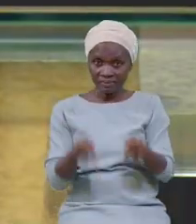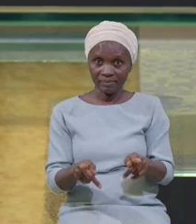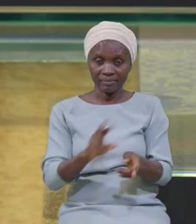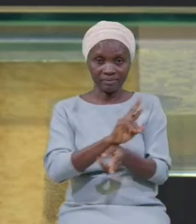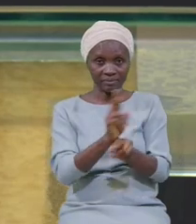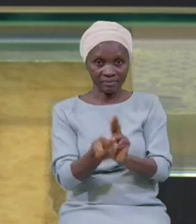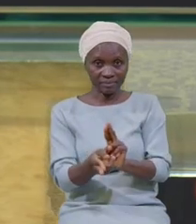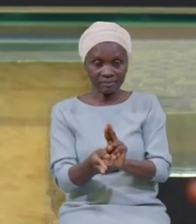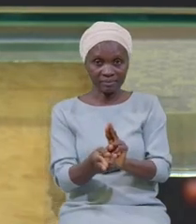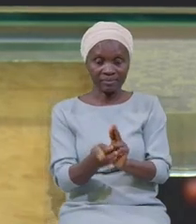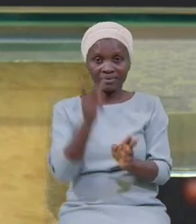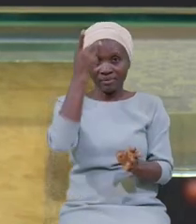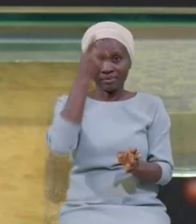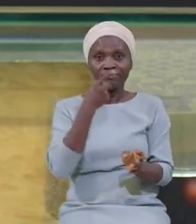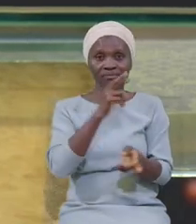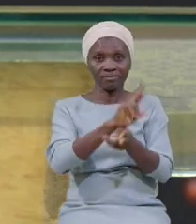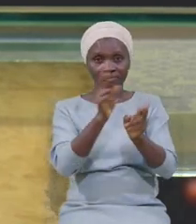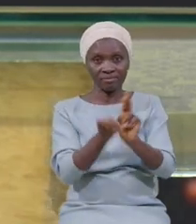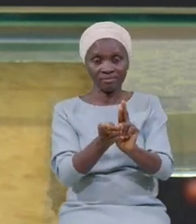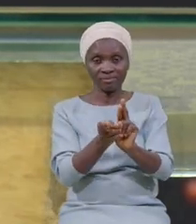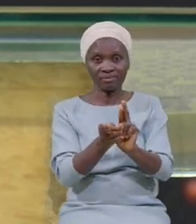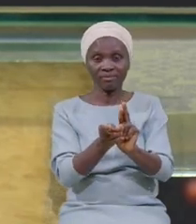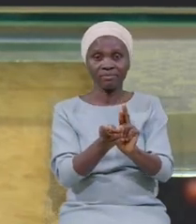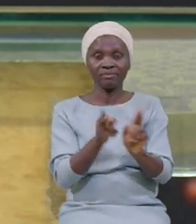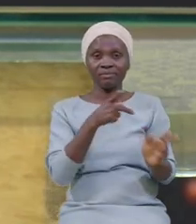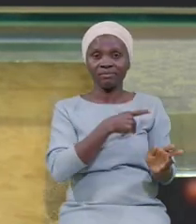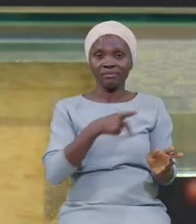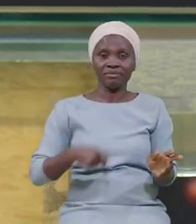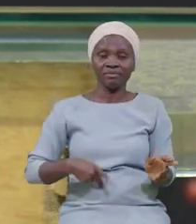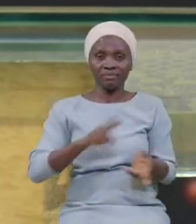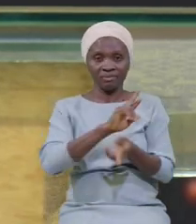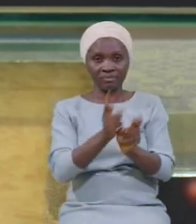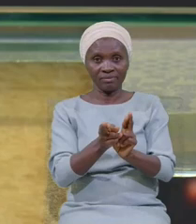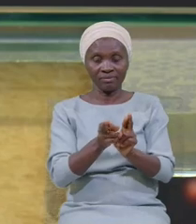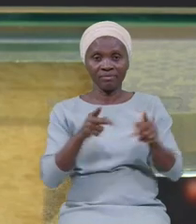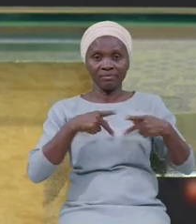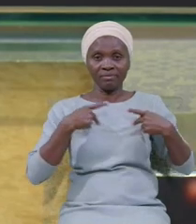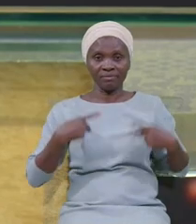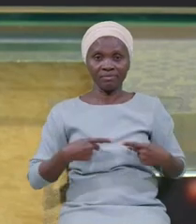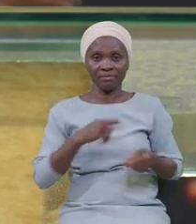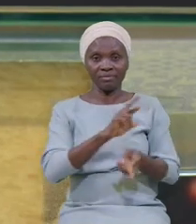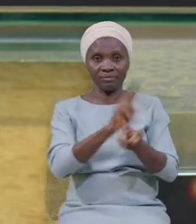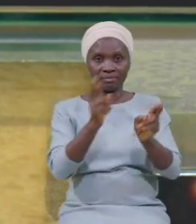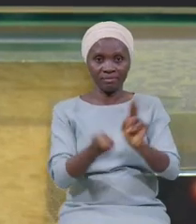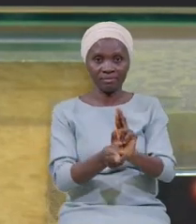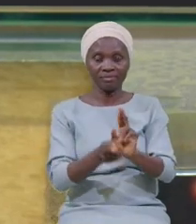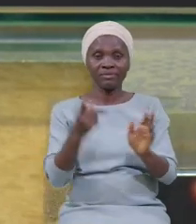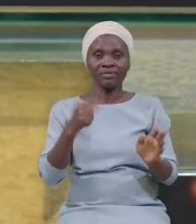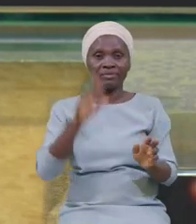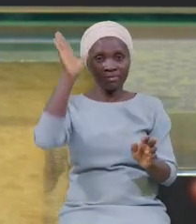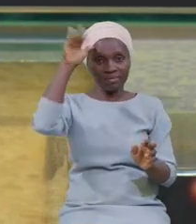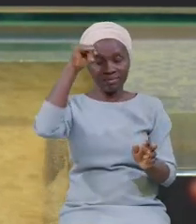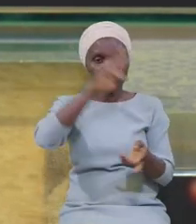parents, la repentance des grands, la repentance du sacrificateur, la repentance